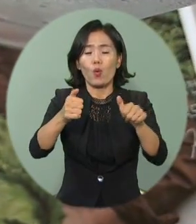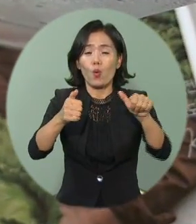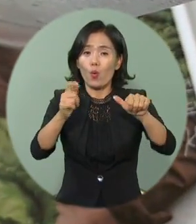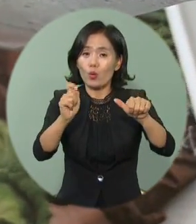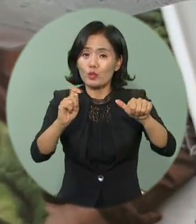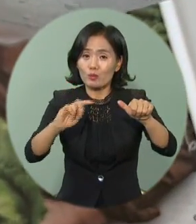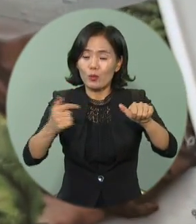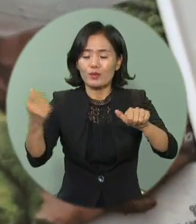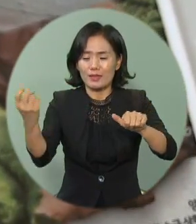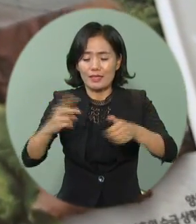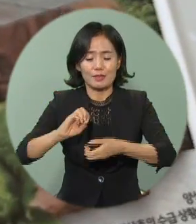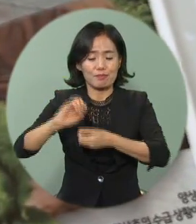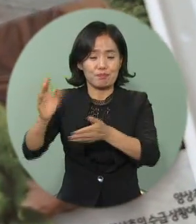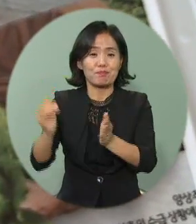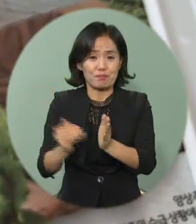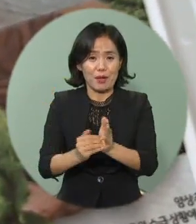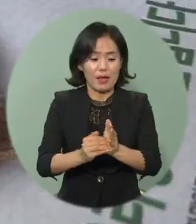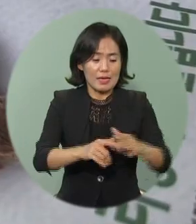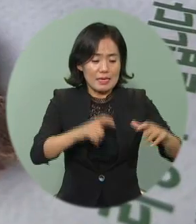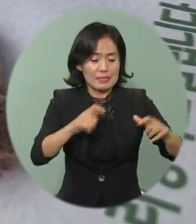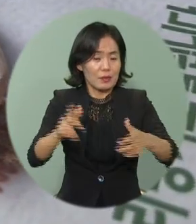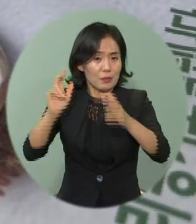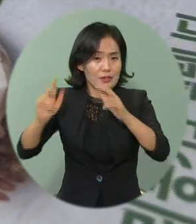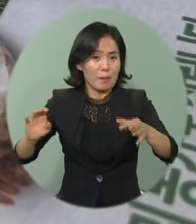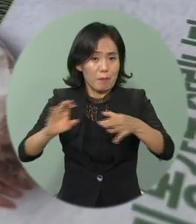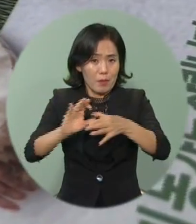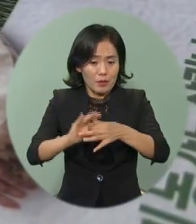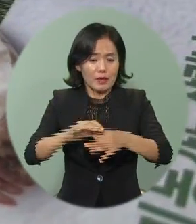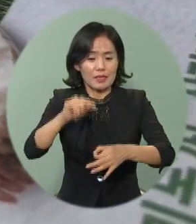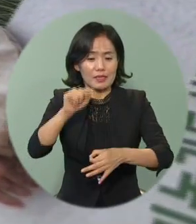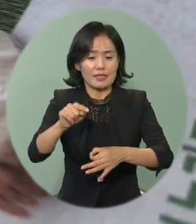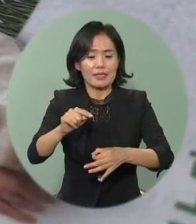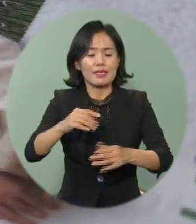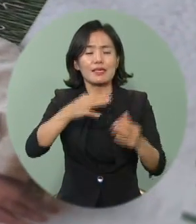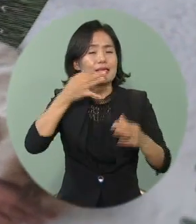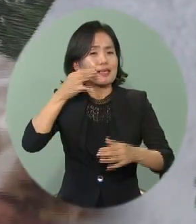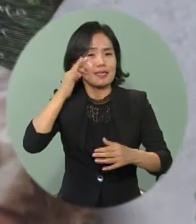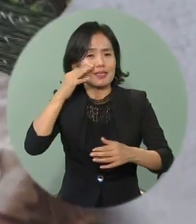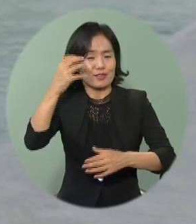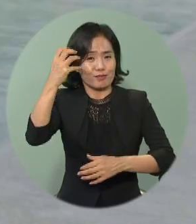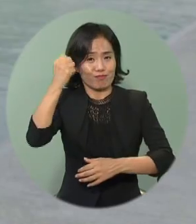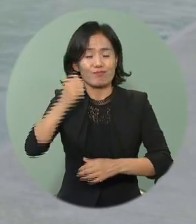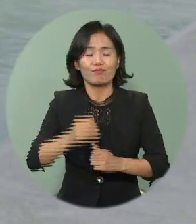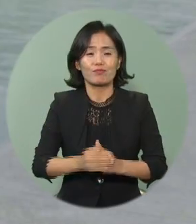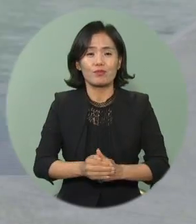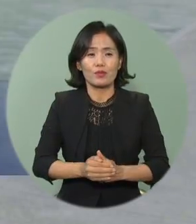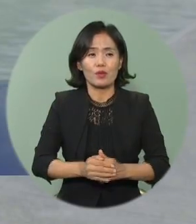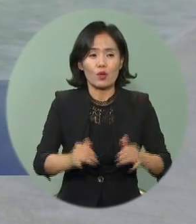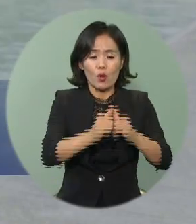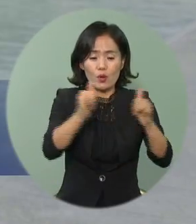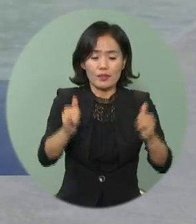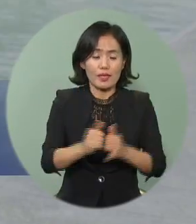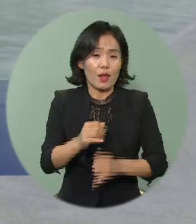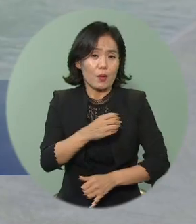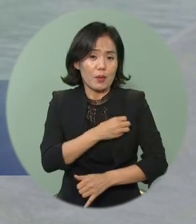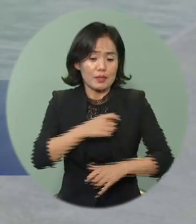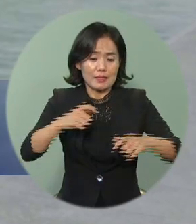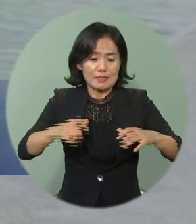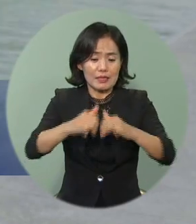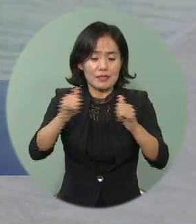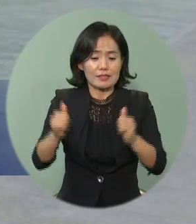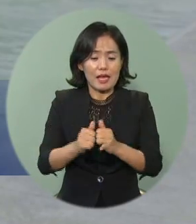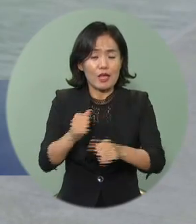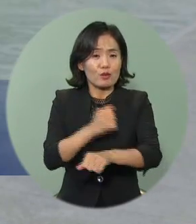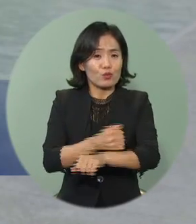납품됐습니다. 지역과 기업이 연계하는 이른바 로코로미의 열풍을 잇고 있습니다. 이처럼 우리 사회 구성원으로서 지역 사회에